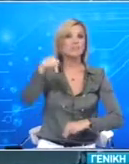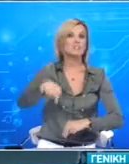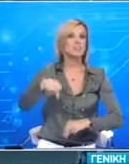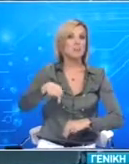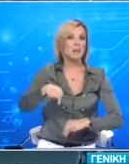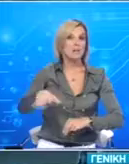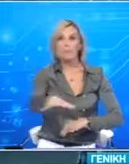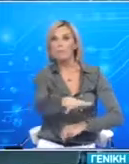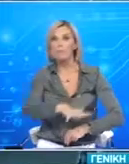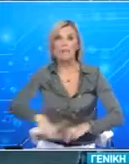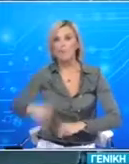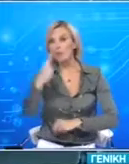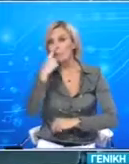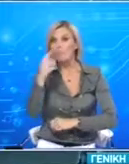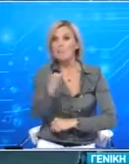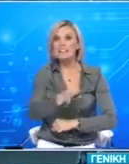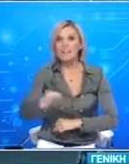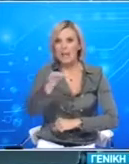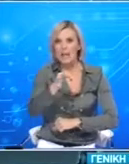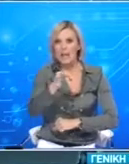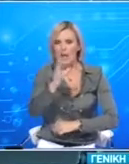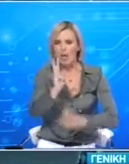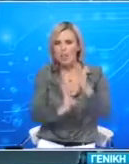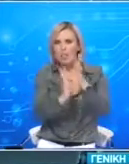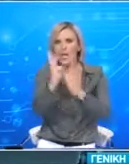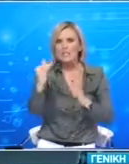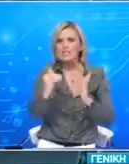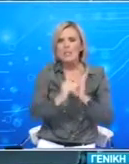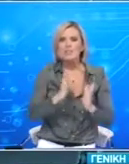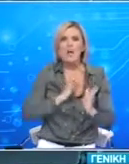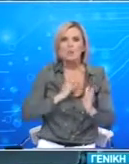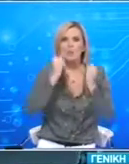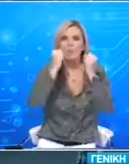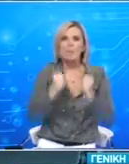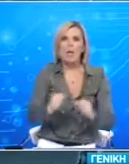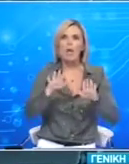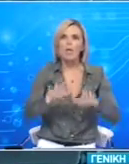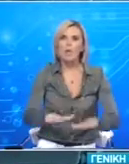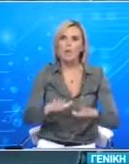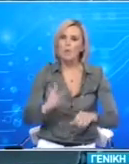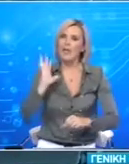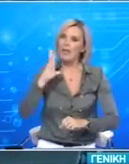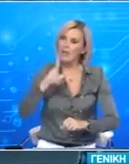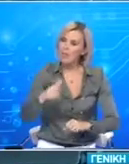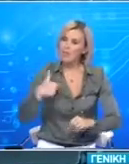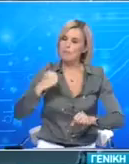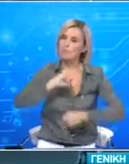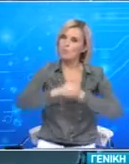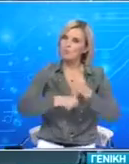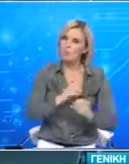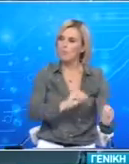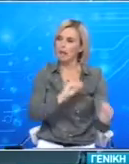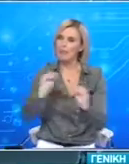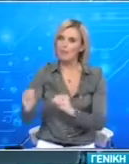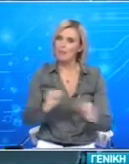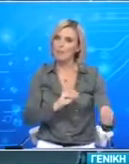διαμένοντες. Ακόμα παραμένει υψηλό το νούμερο και η αποσυμφόρηση γίνεται μέρα με τη μέρα. Η οποία όμως Μόρια είχε φτάσει κάποια στιγμή